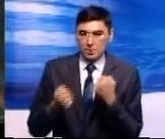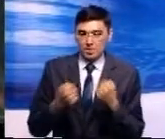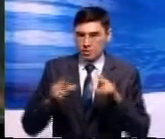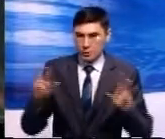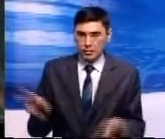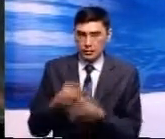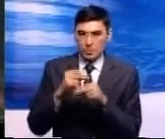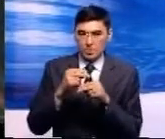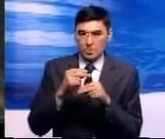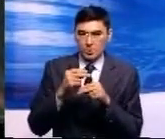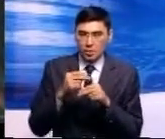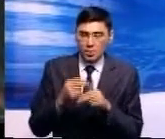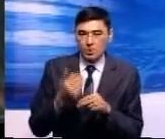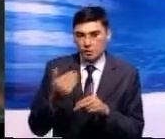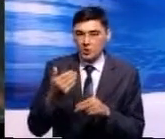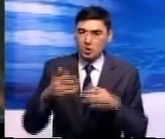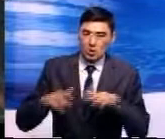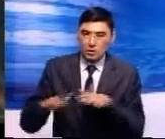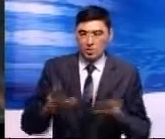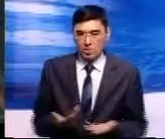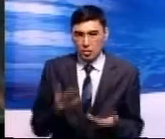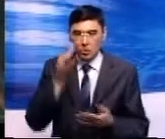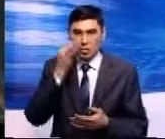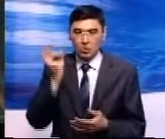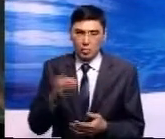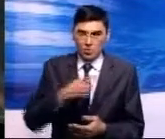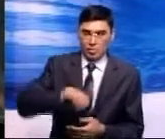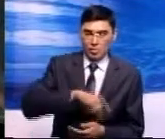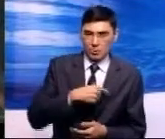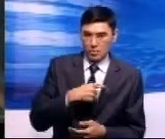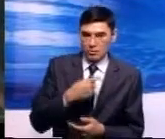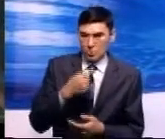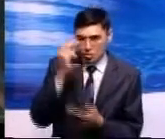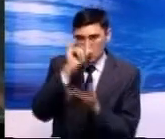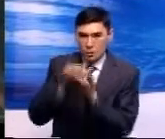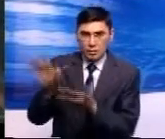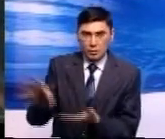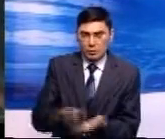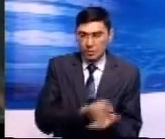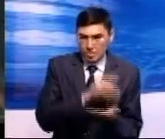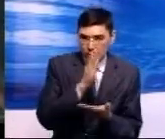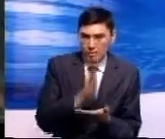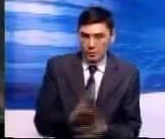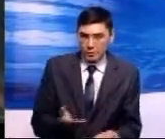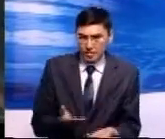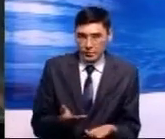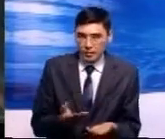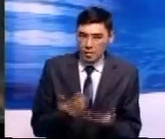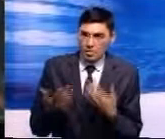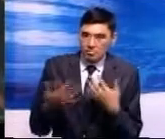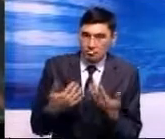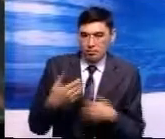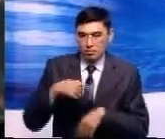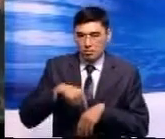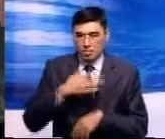во всем. Ваш опыт, безусловно, для нас это обучение дополнительное, это общение с